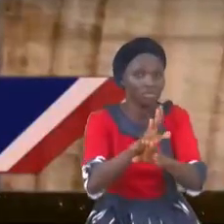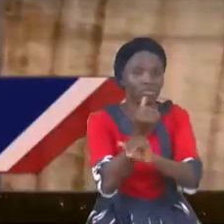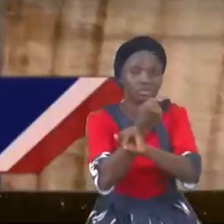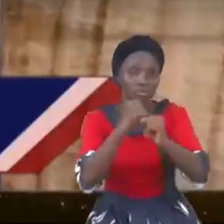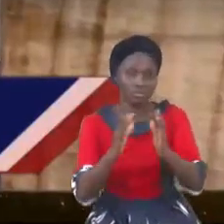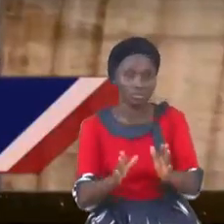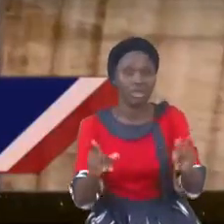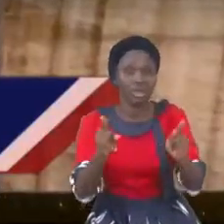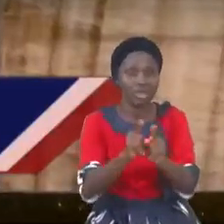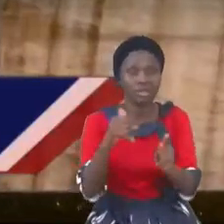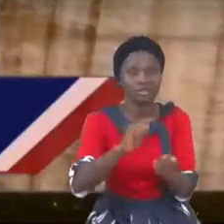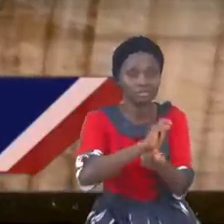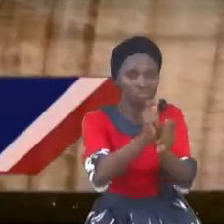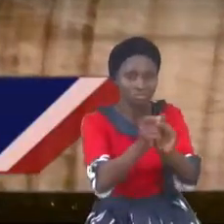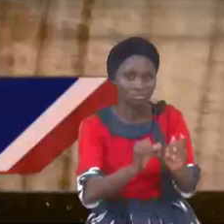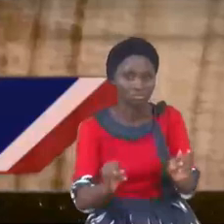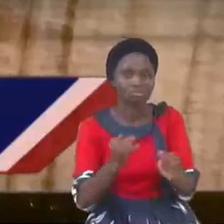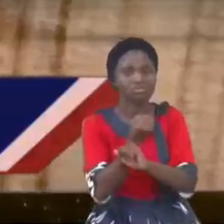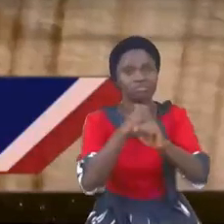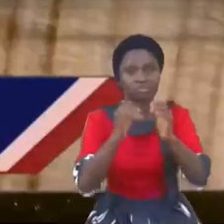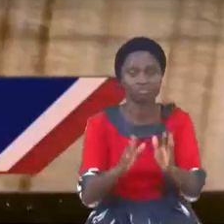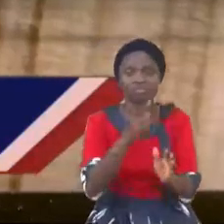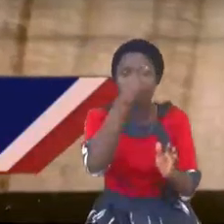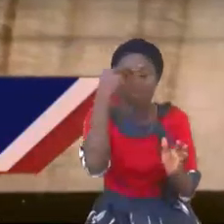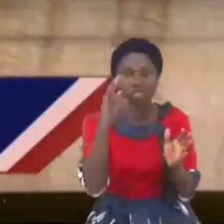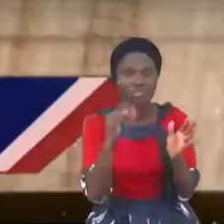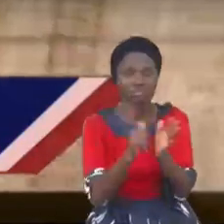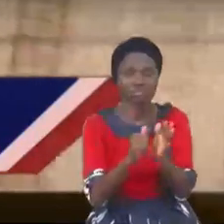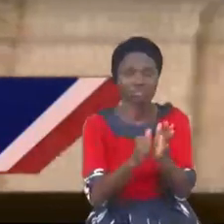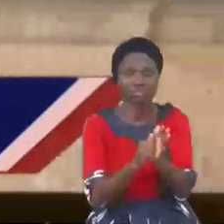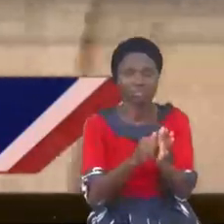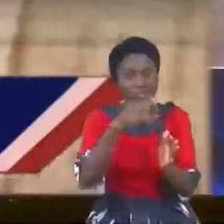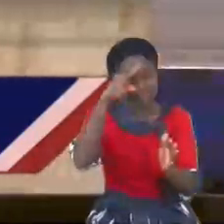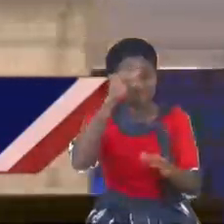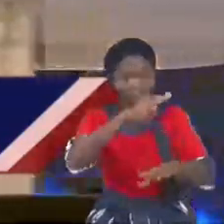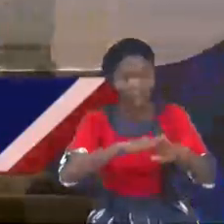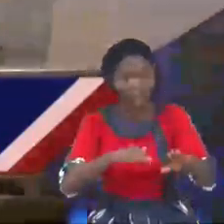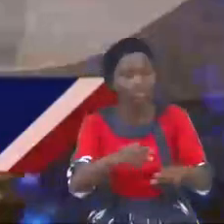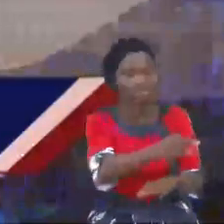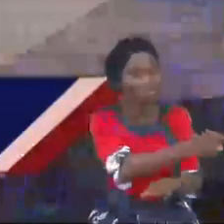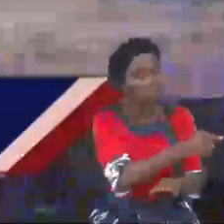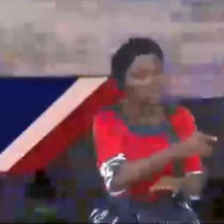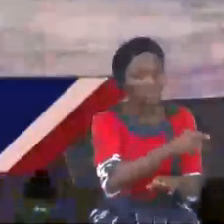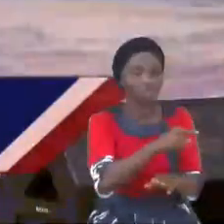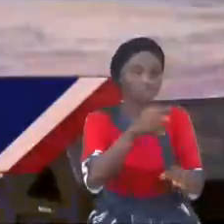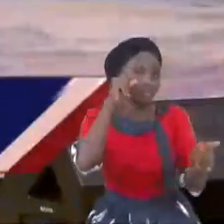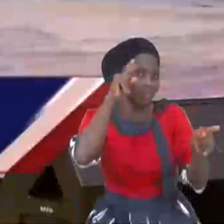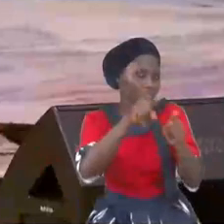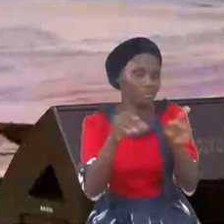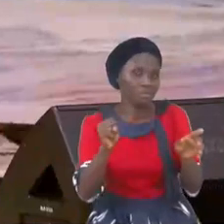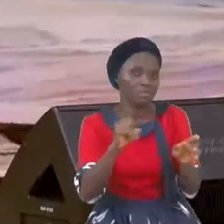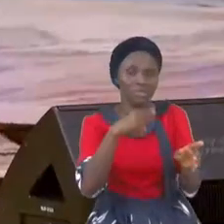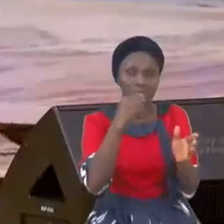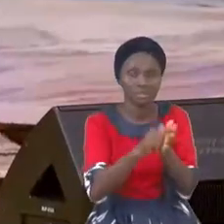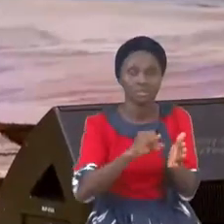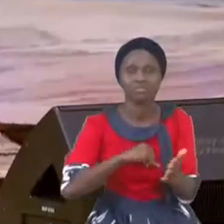sauveur transformateur, le sauveur qui transforme. Il les a appelés frères. « Soyez comme moi, car moi aussi je suis comme